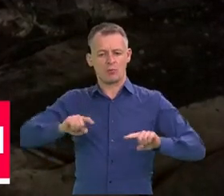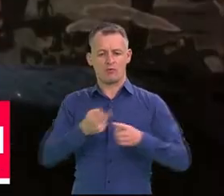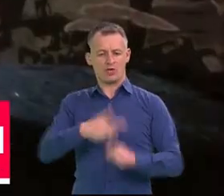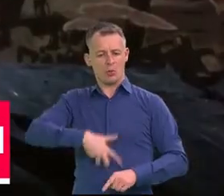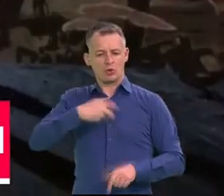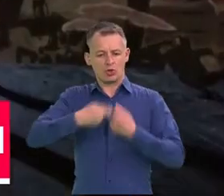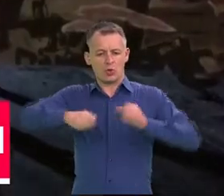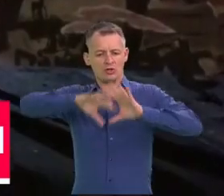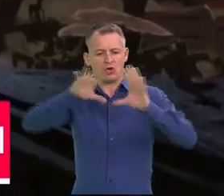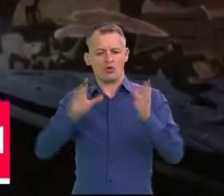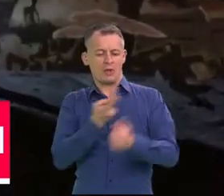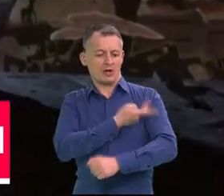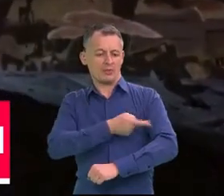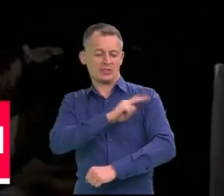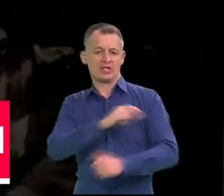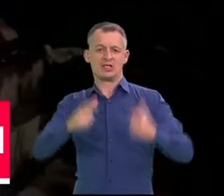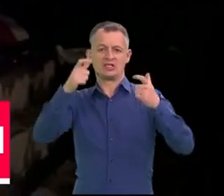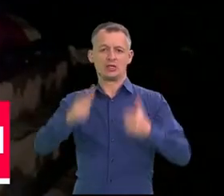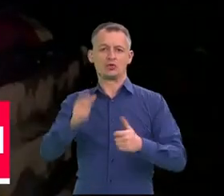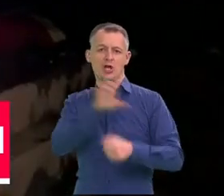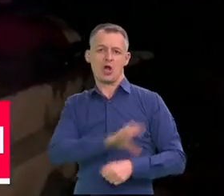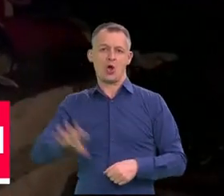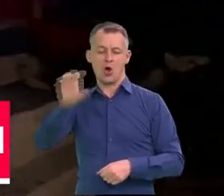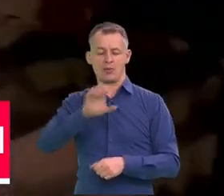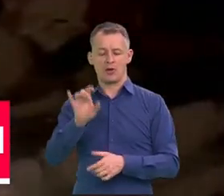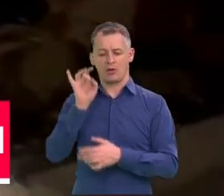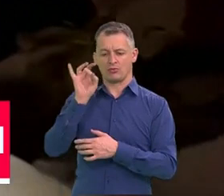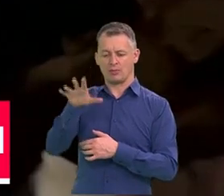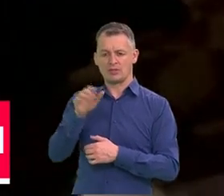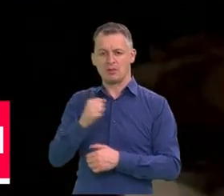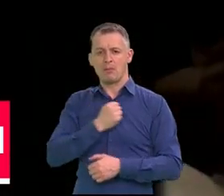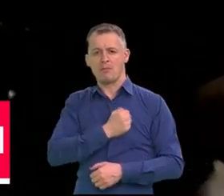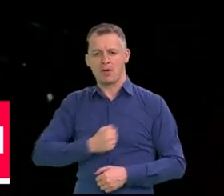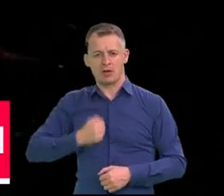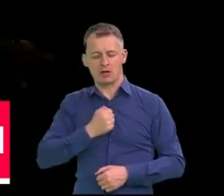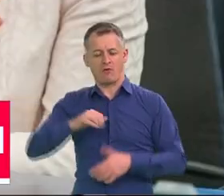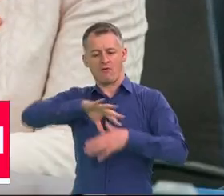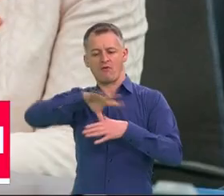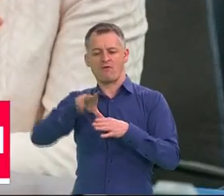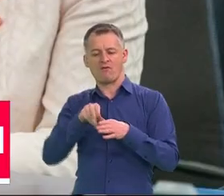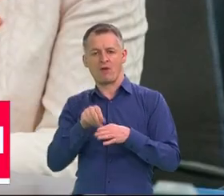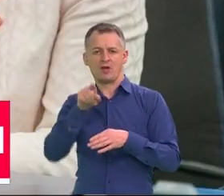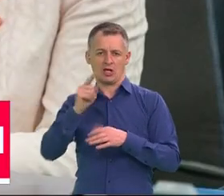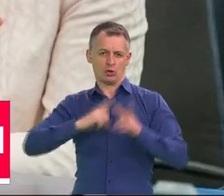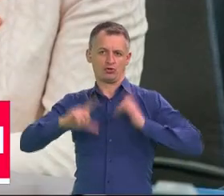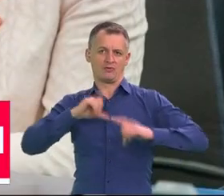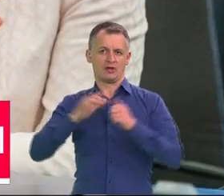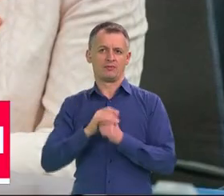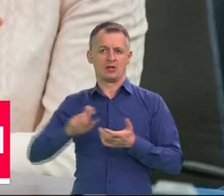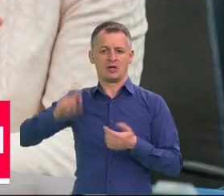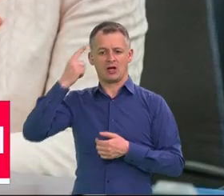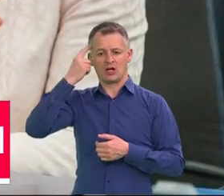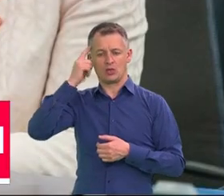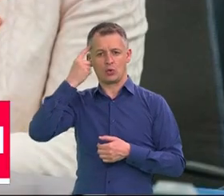lume. Reprezentanții instituțiilor europene au transmis condoleanțe familiilor îndoliate. Gândurile mele se îndreaptă către